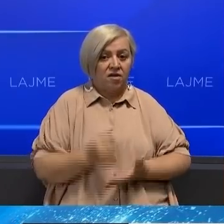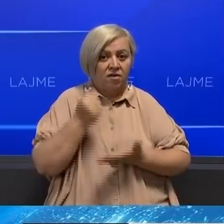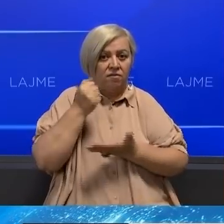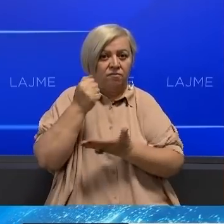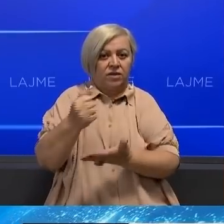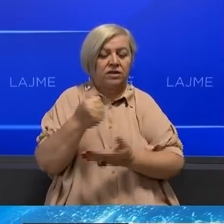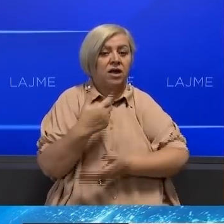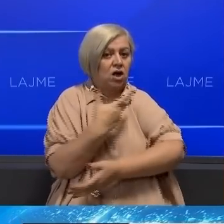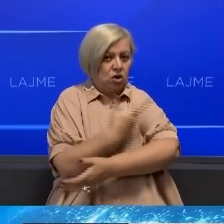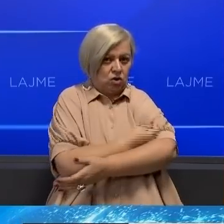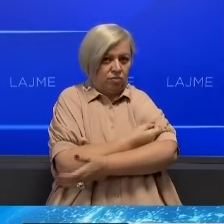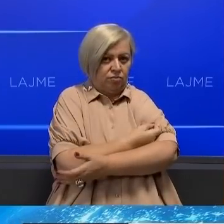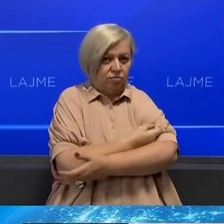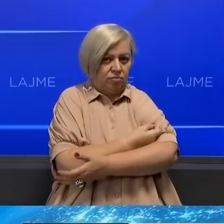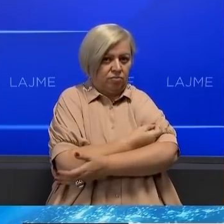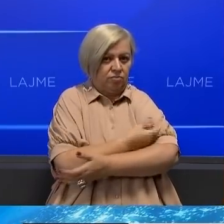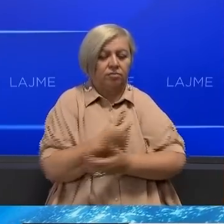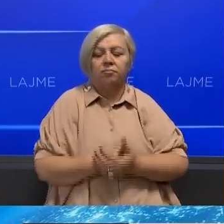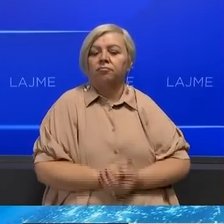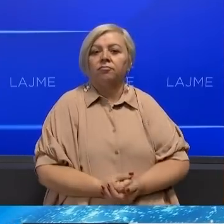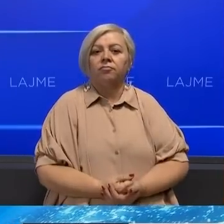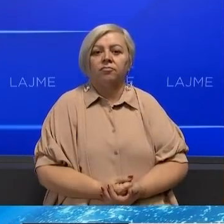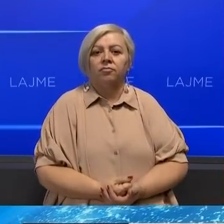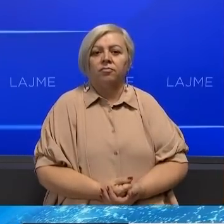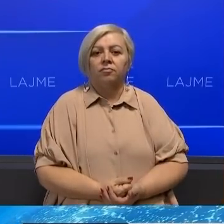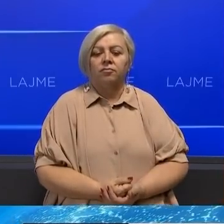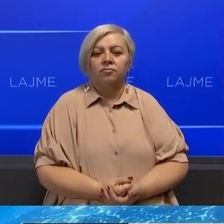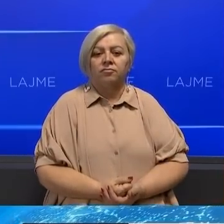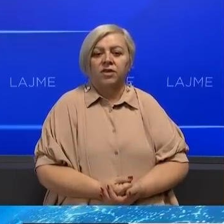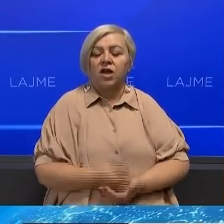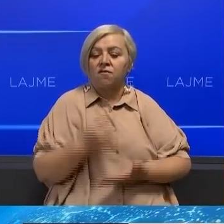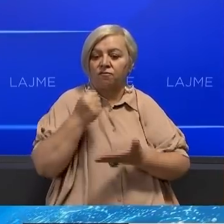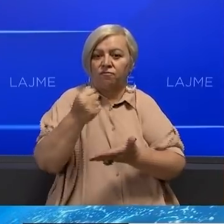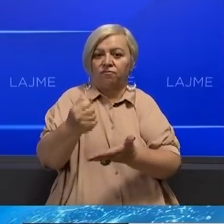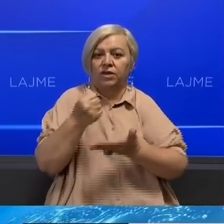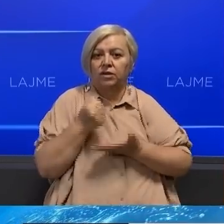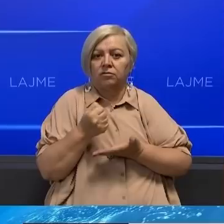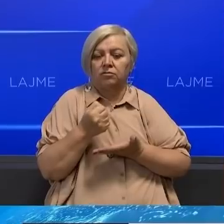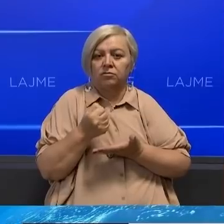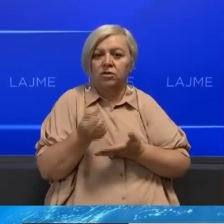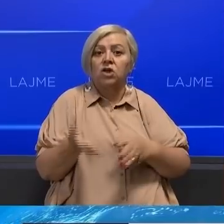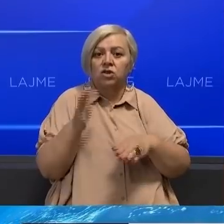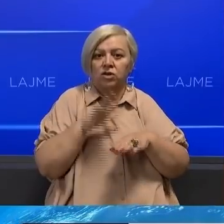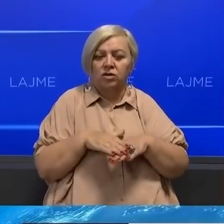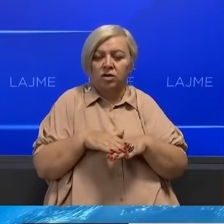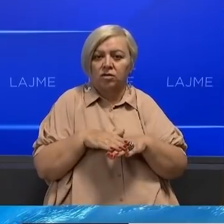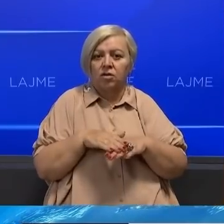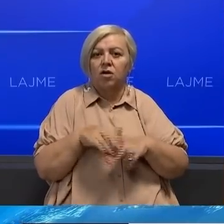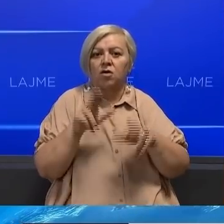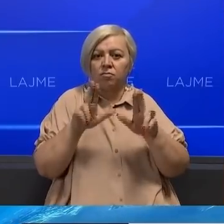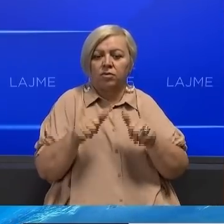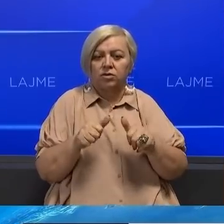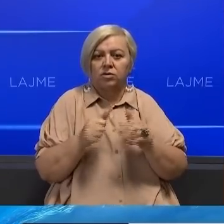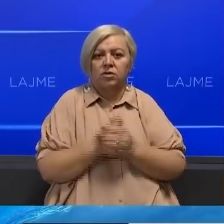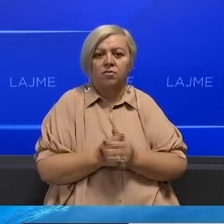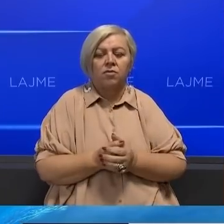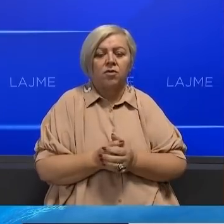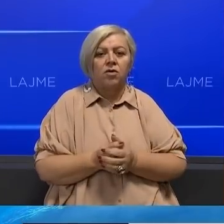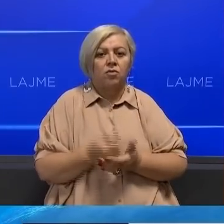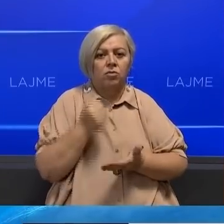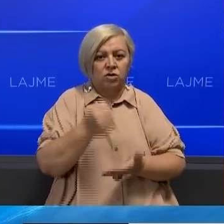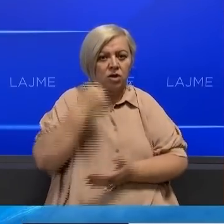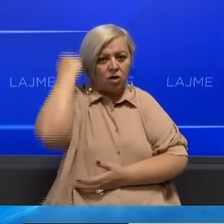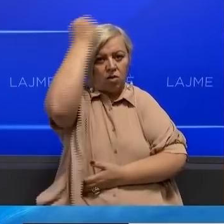direkt të vaksinave dhe procesit të vaksinimit, ky financim shtes pra mundson po ashtu që të rimbursohet buxheti i